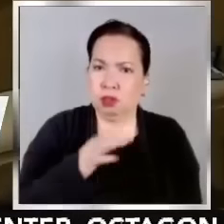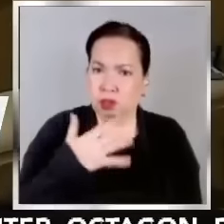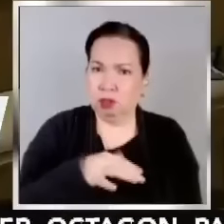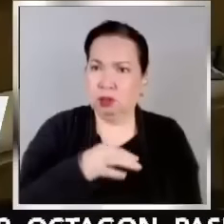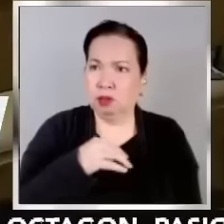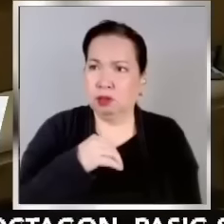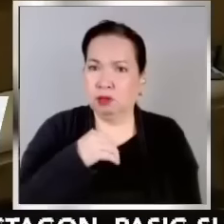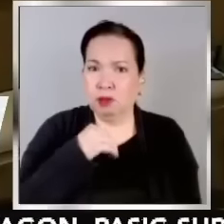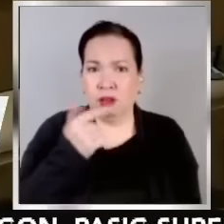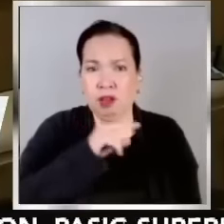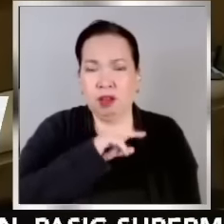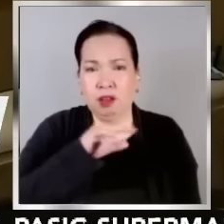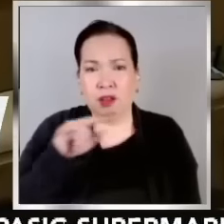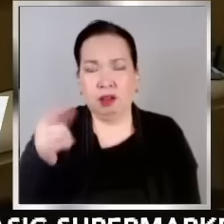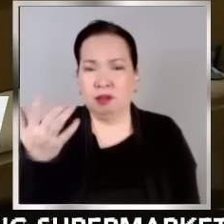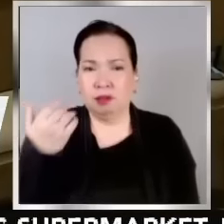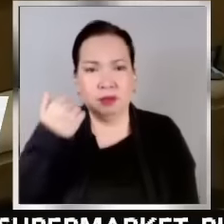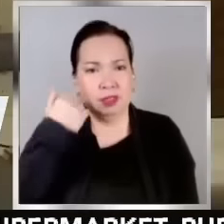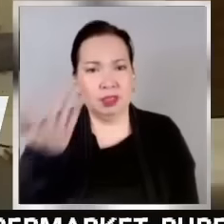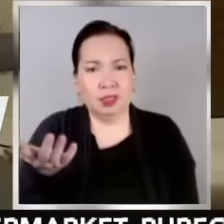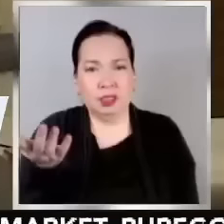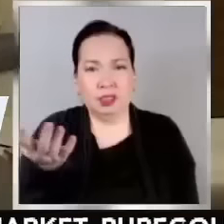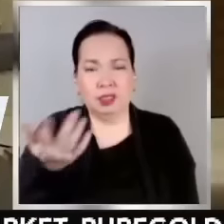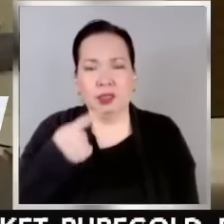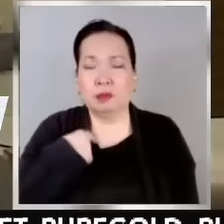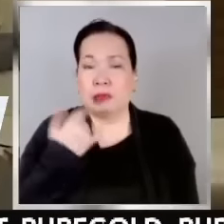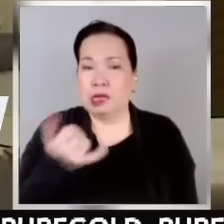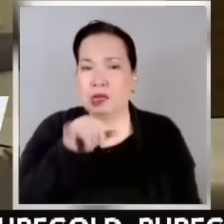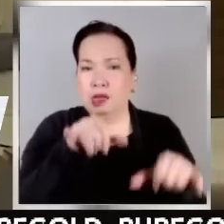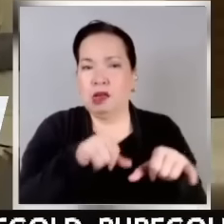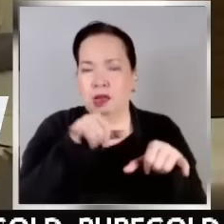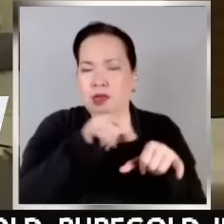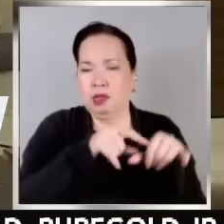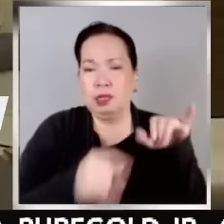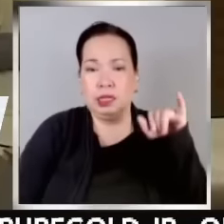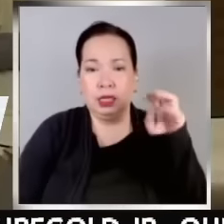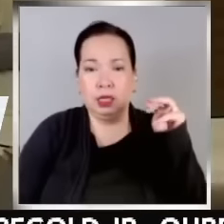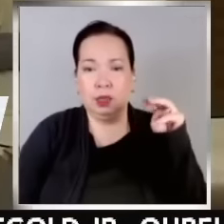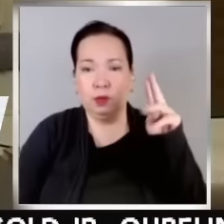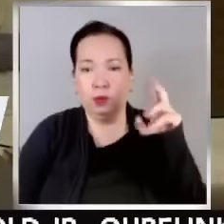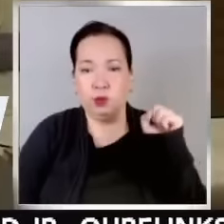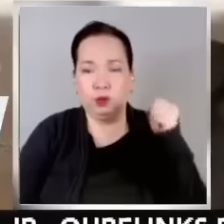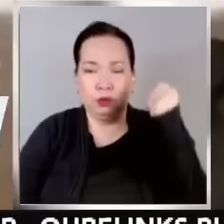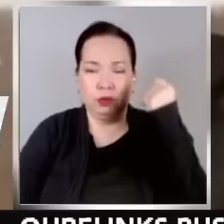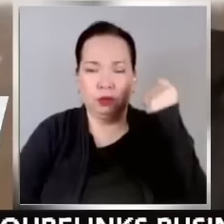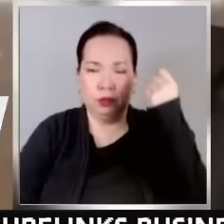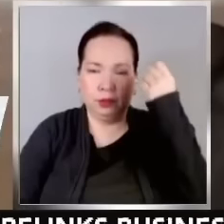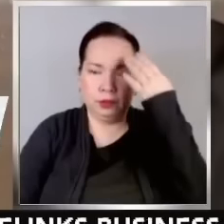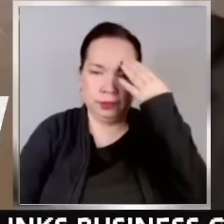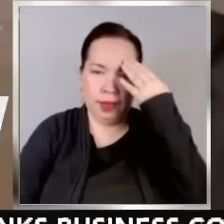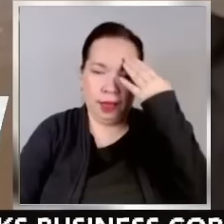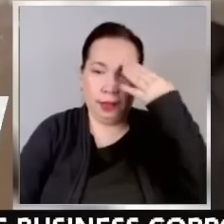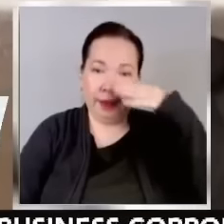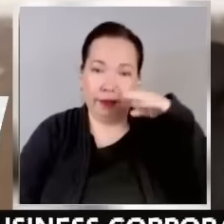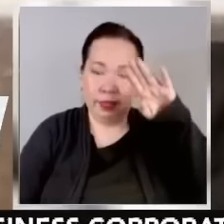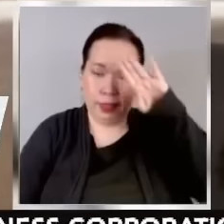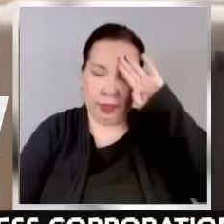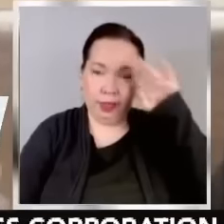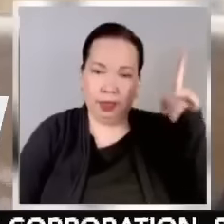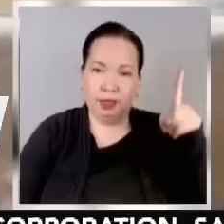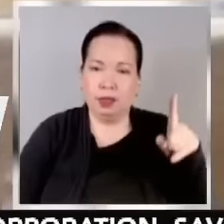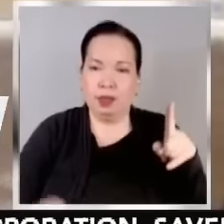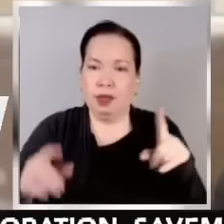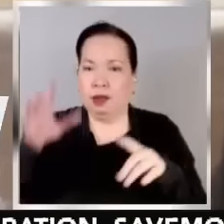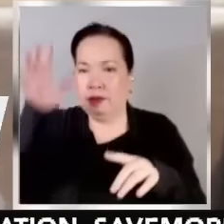Nakaburol ngayon si Kenneth sa Imus, Cavite habang inihahanda ang flight pauwi sa Sarangani. Tulala ang kanyang ama